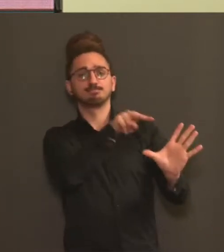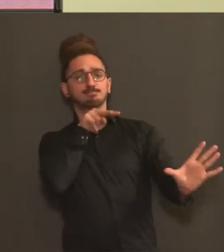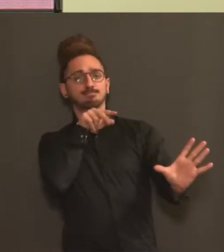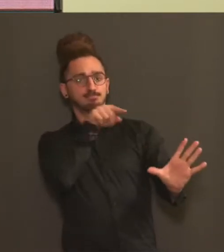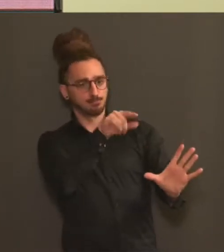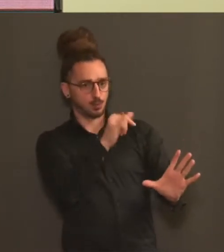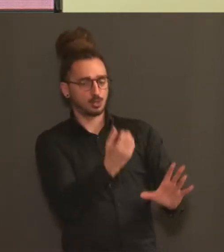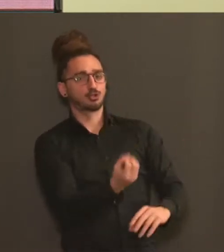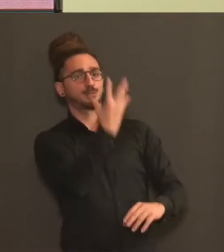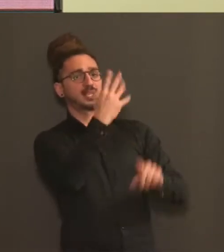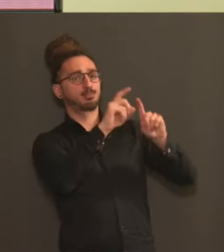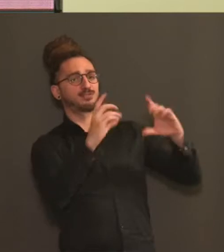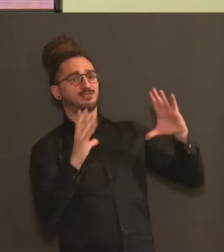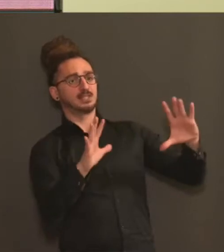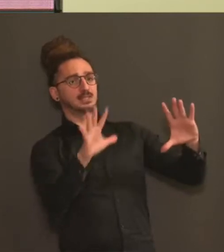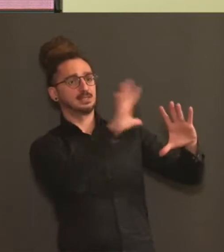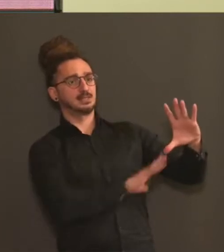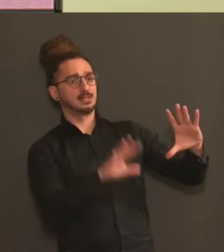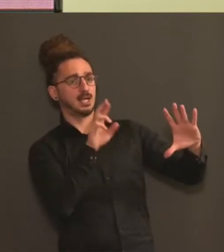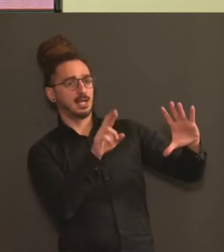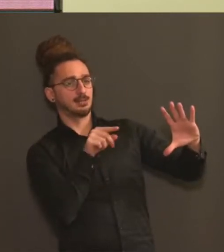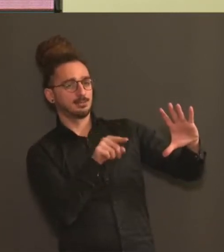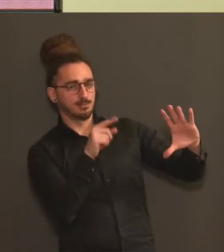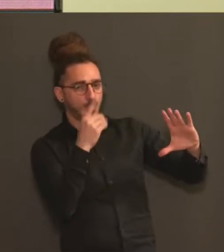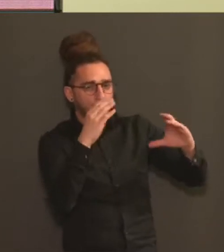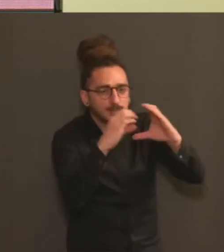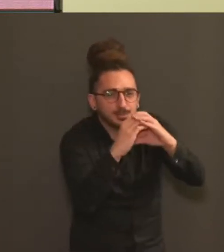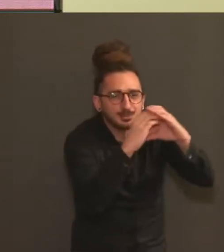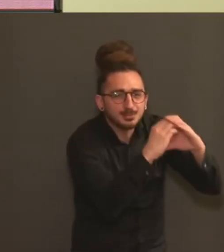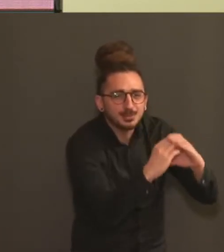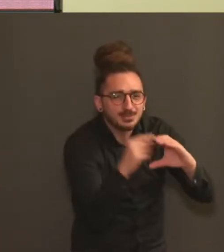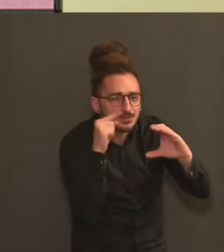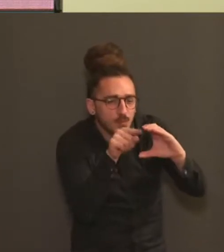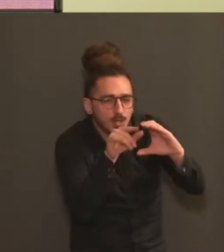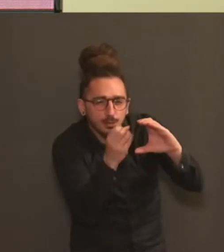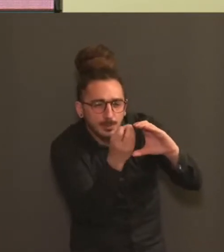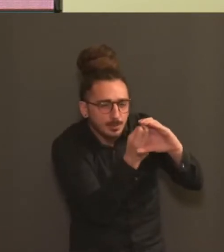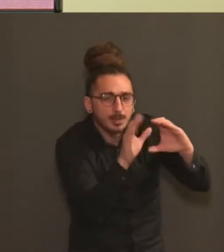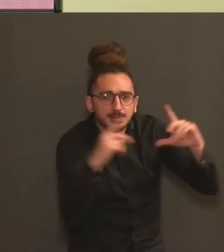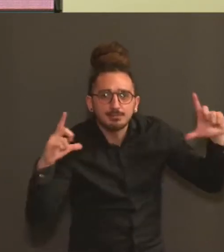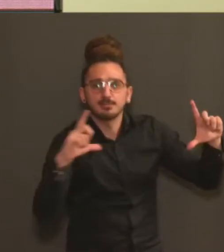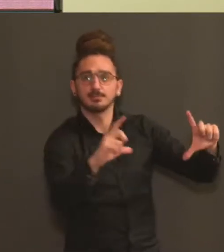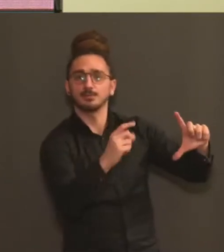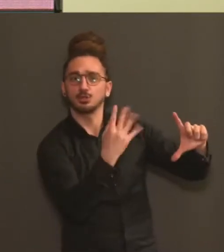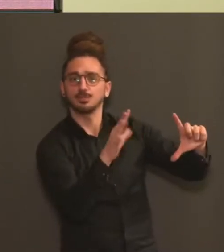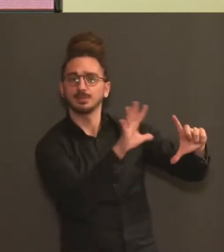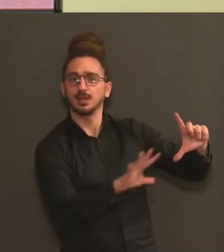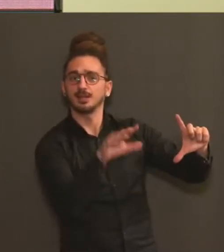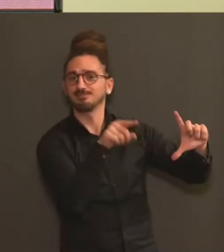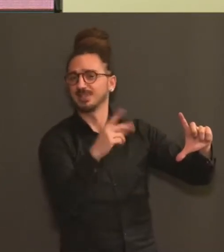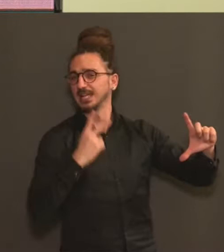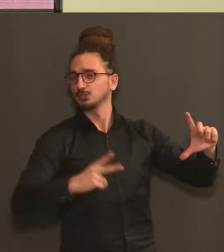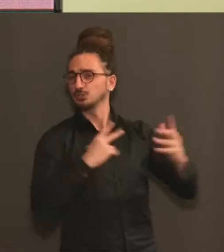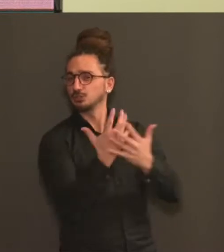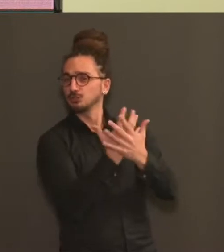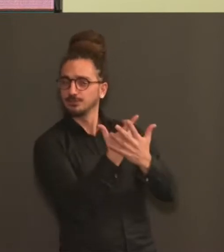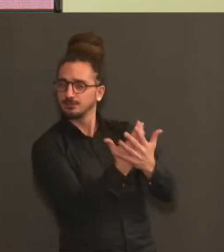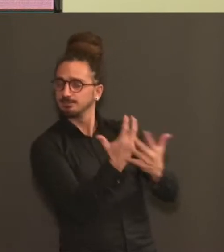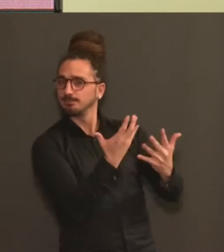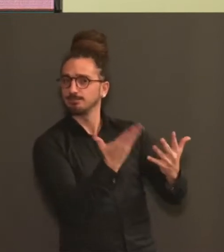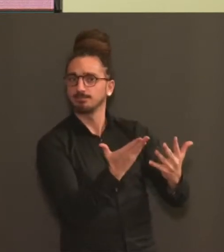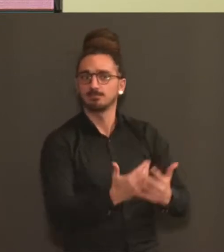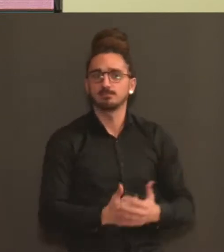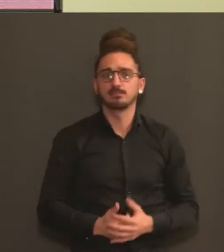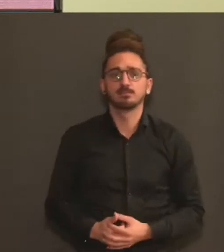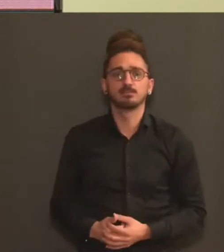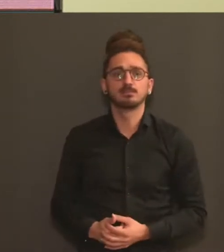est impossible pour les données que l'on peut avoir pour les hospitalisations. En effet, par rapport aux hospitalisations, on n'a